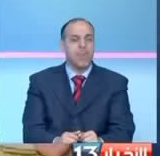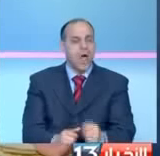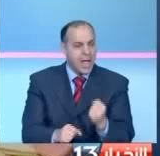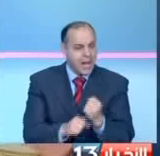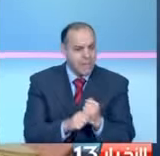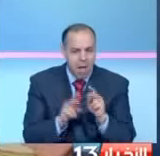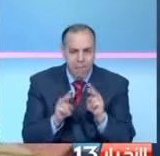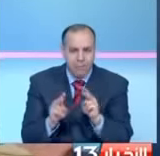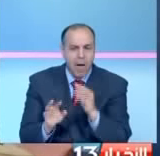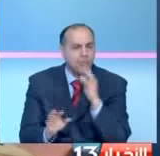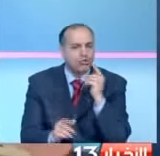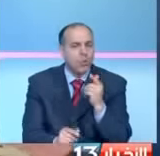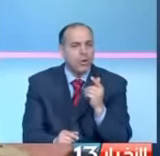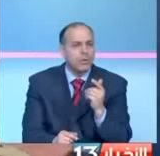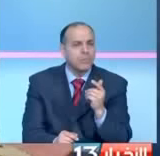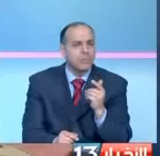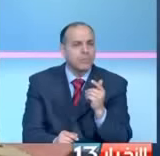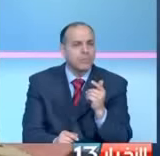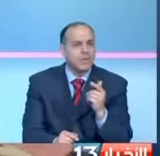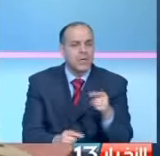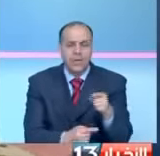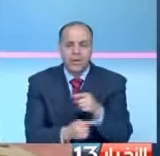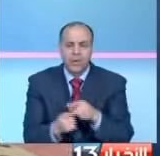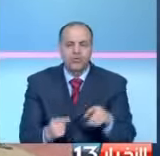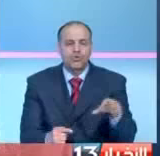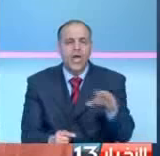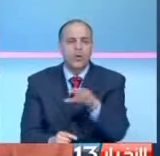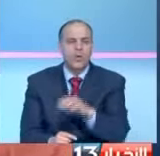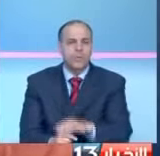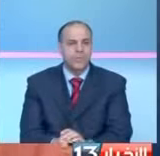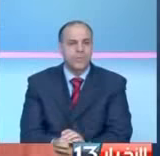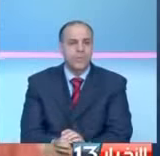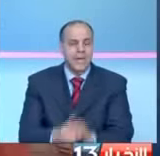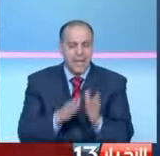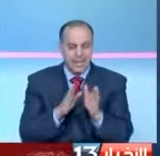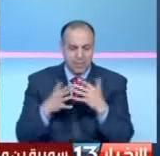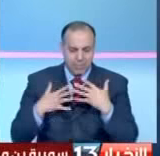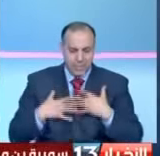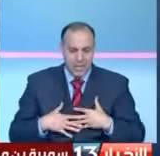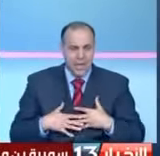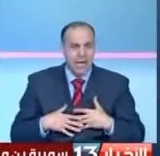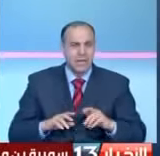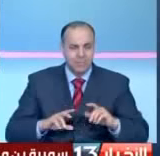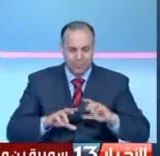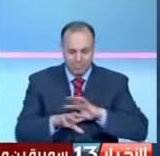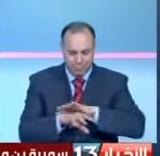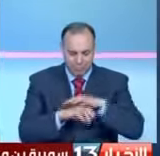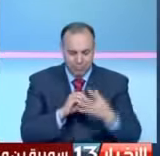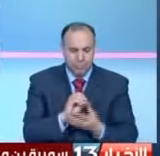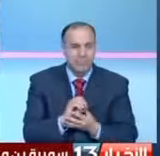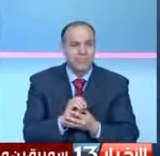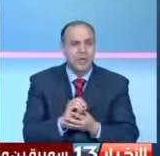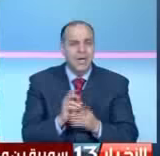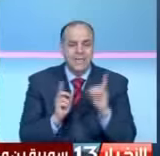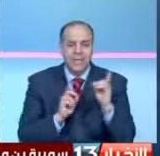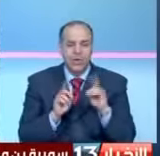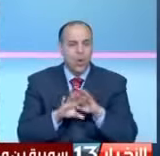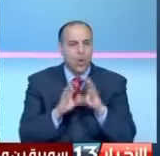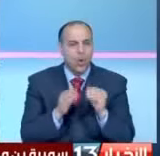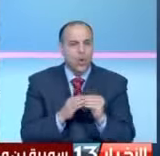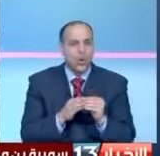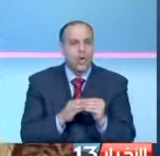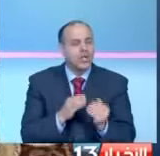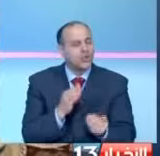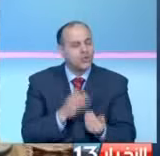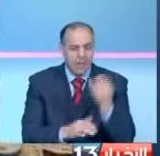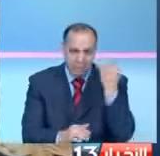والمنتوج نتاعهم يدور في الجهات. هي الاختصاص نتاعي التغليف بجميع انواعه والتزويق على جميع المحاور. حبيت